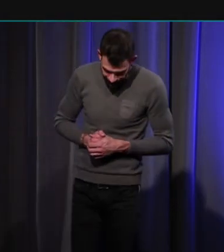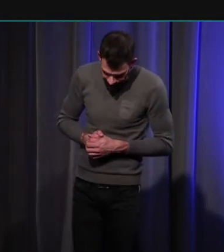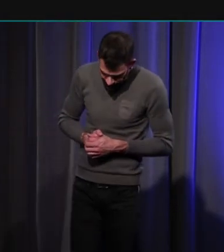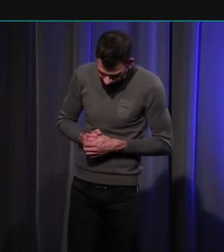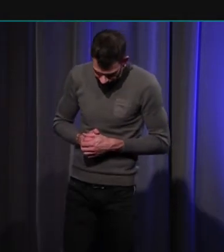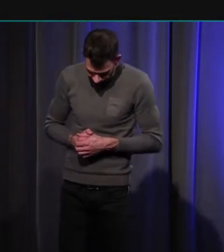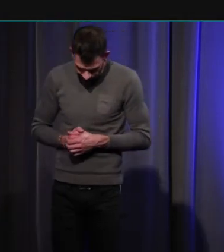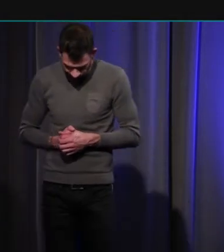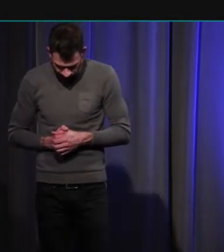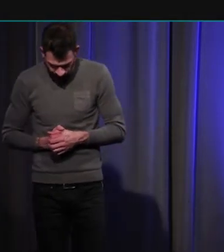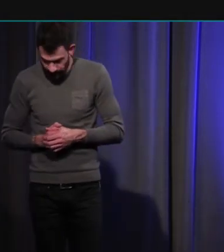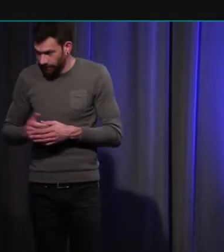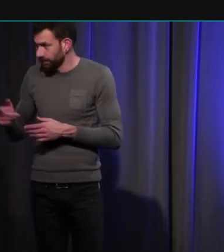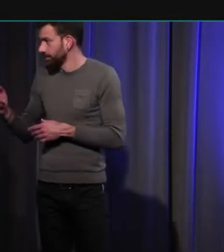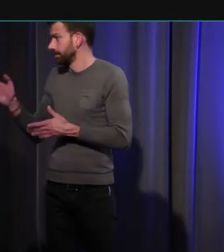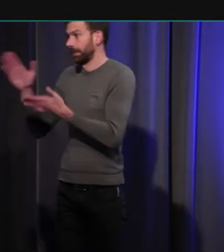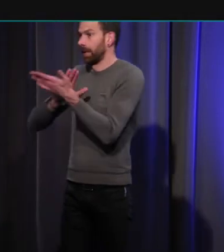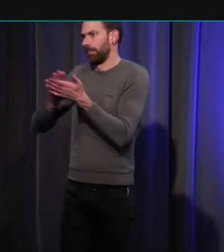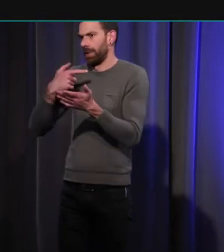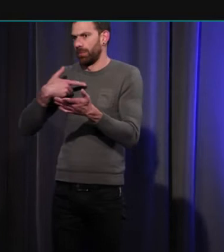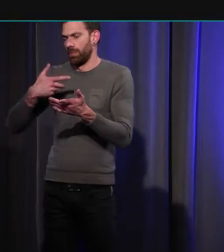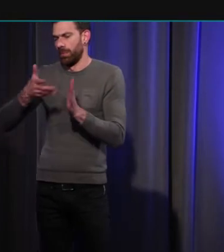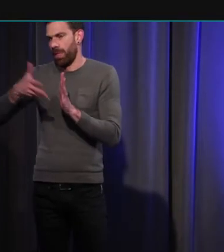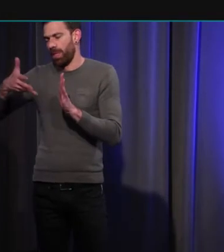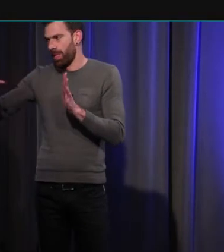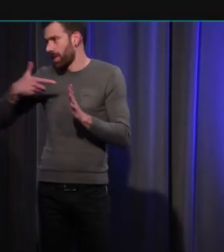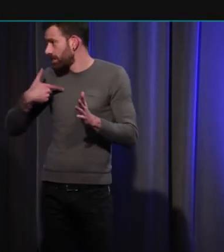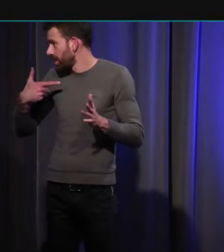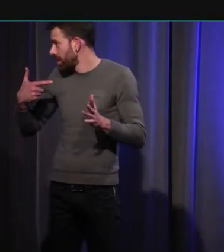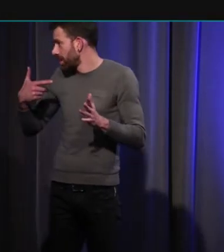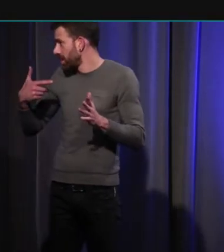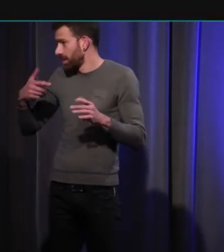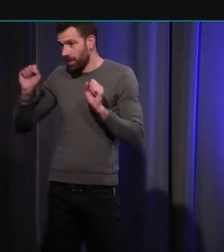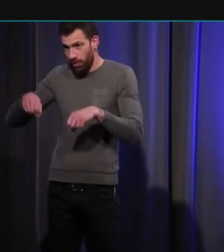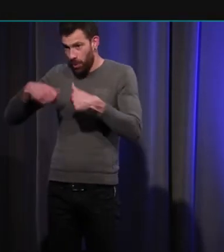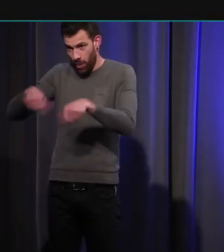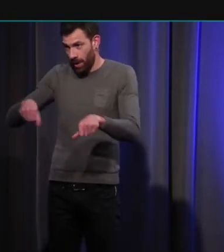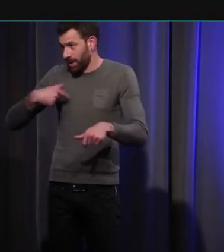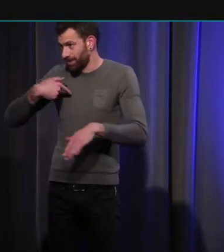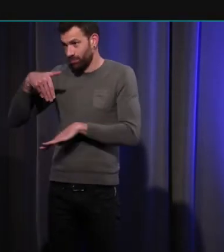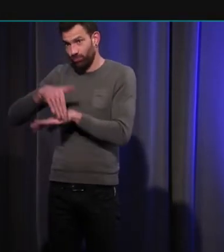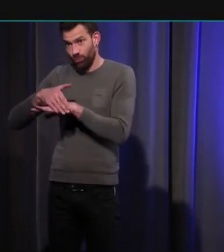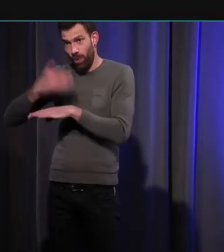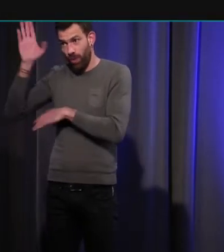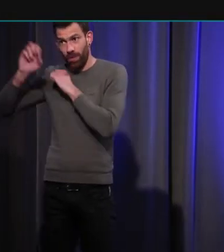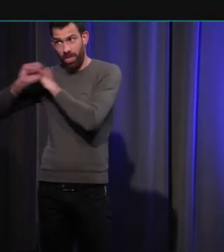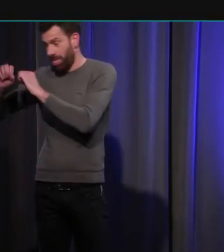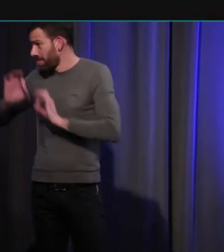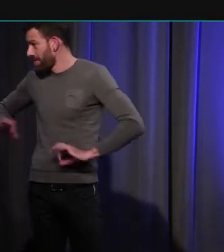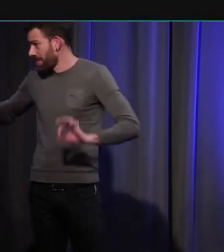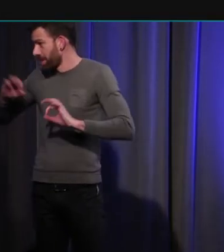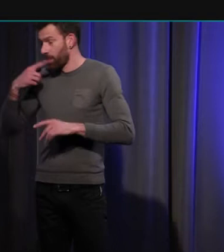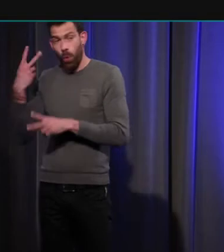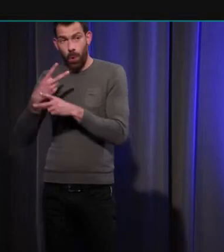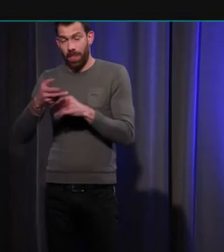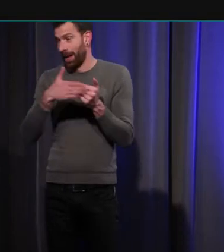pardon et j'ai été très long mais on peut rester moi j'ai pas je pas d'engagement ce soir donc j'ai un hôtel tout